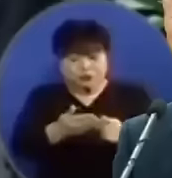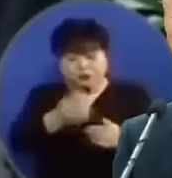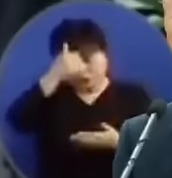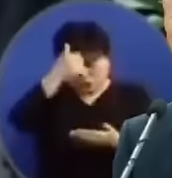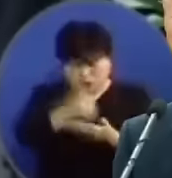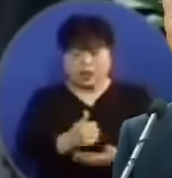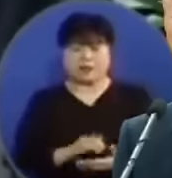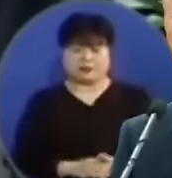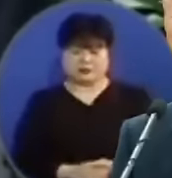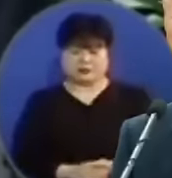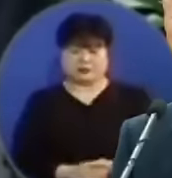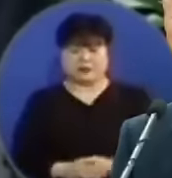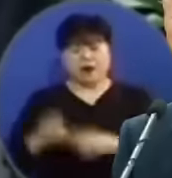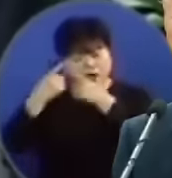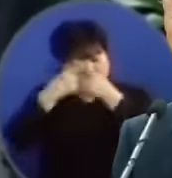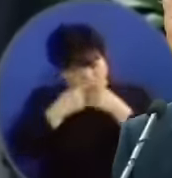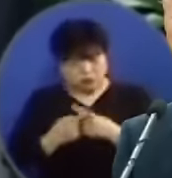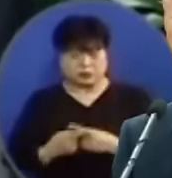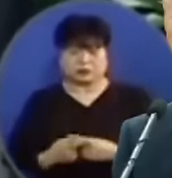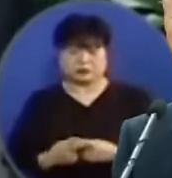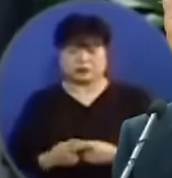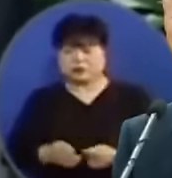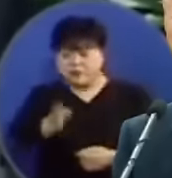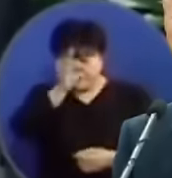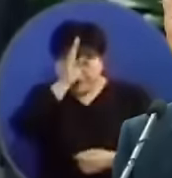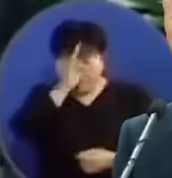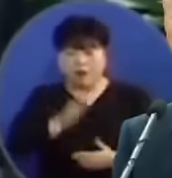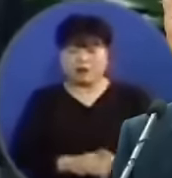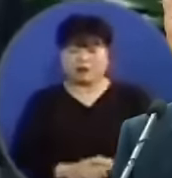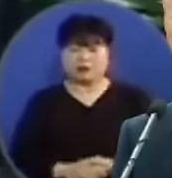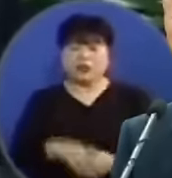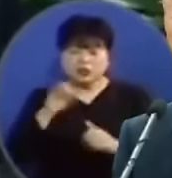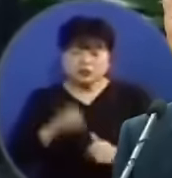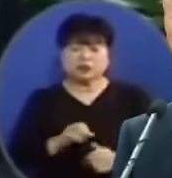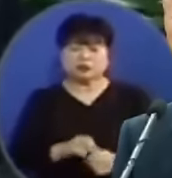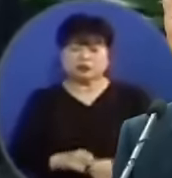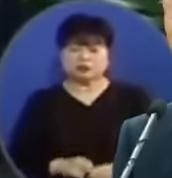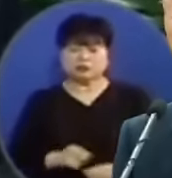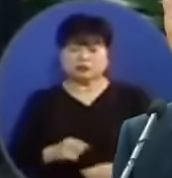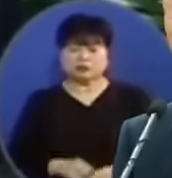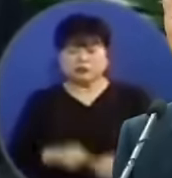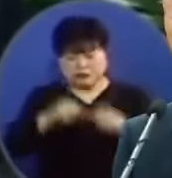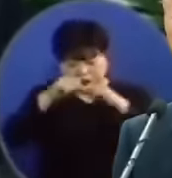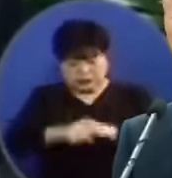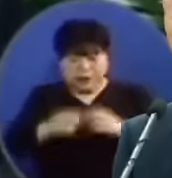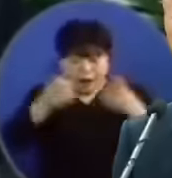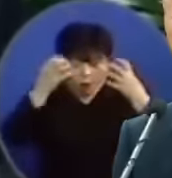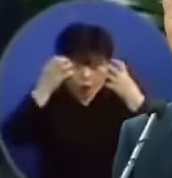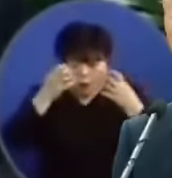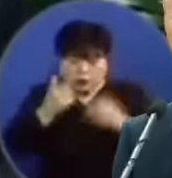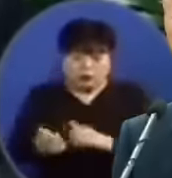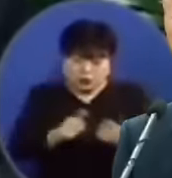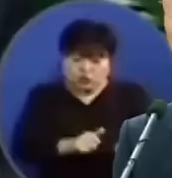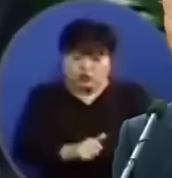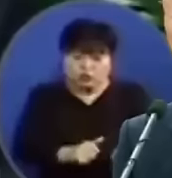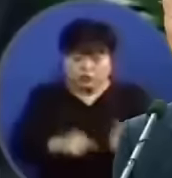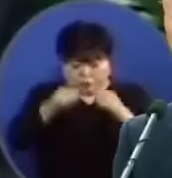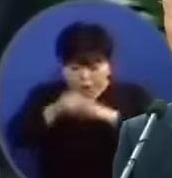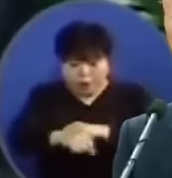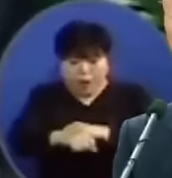죄도, 허물도, 질병도, 저주와 낭패와 실망과 고통도, 죽음도,